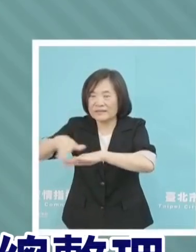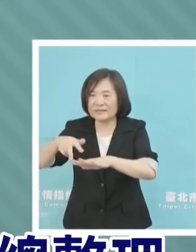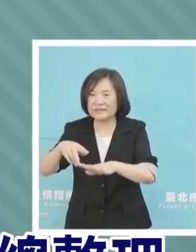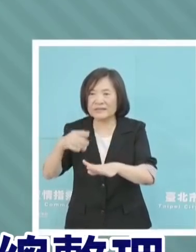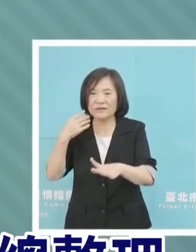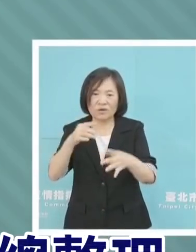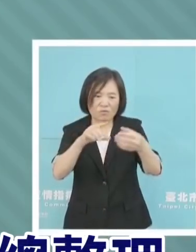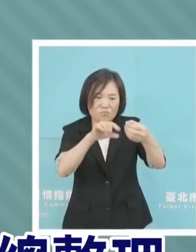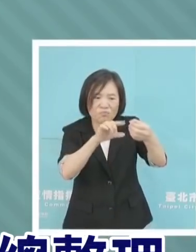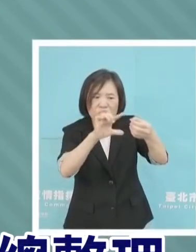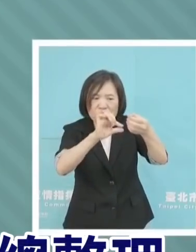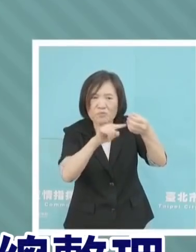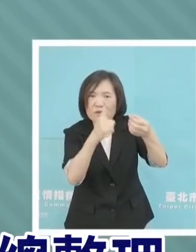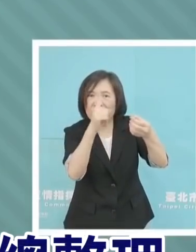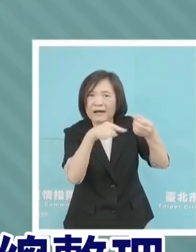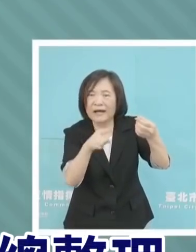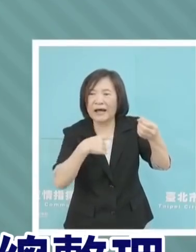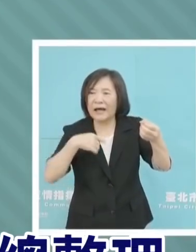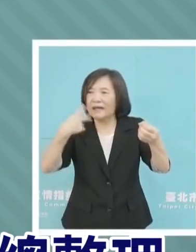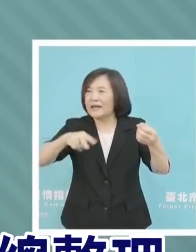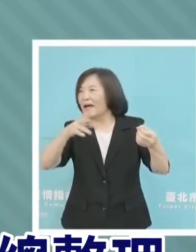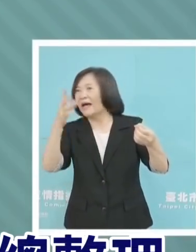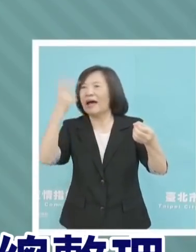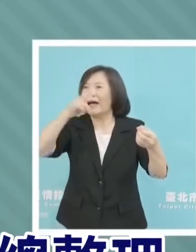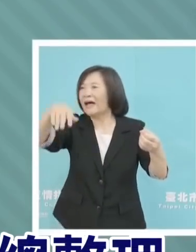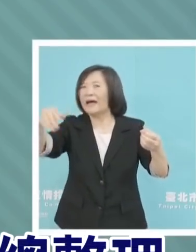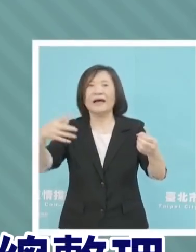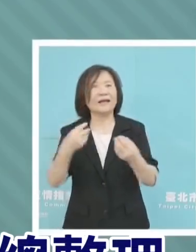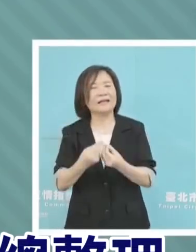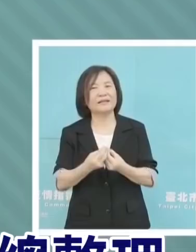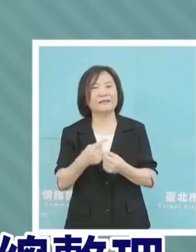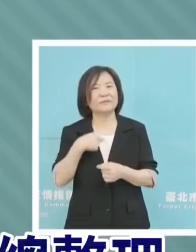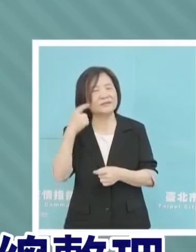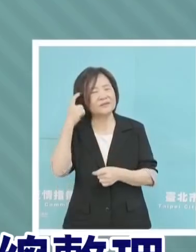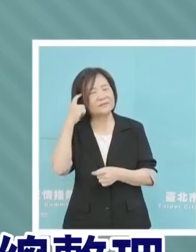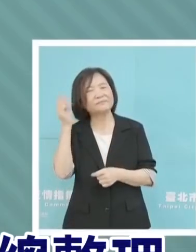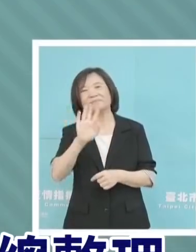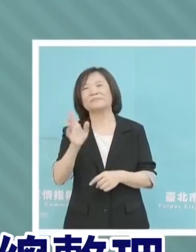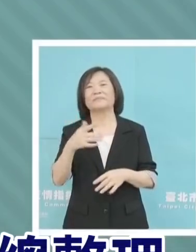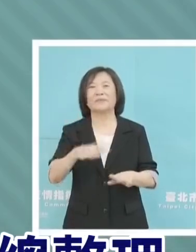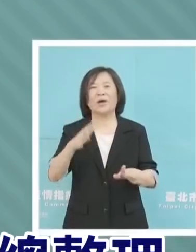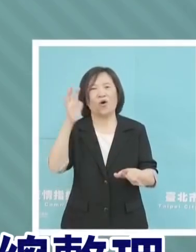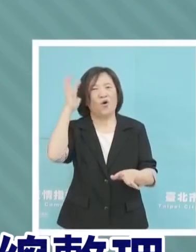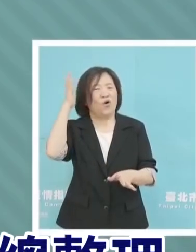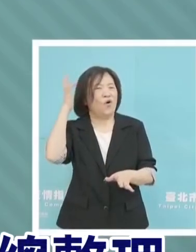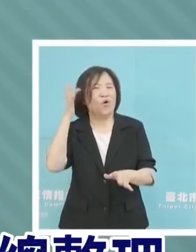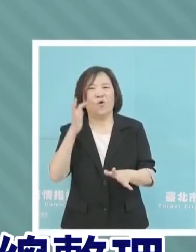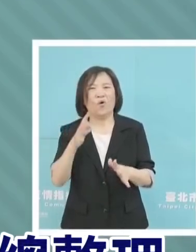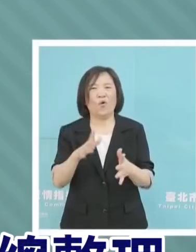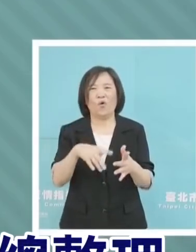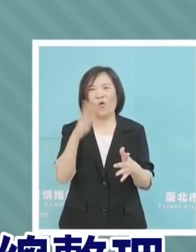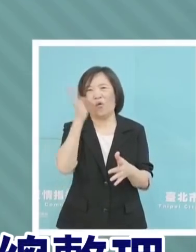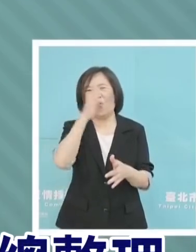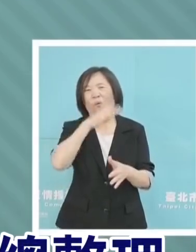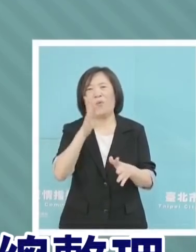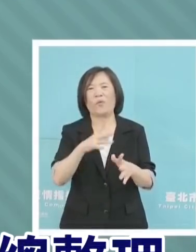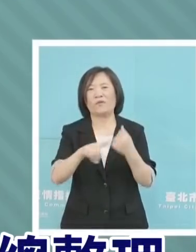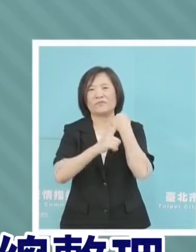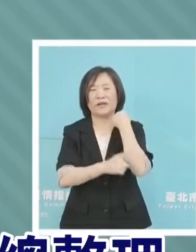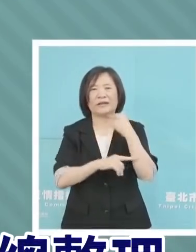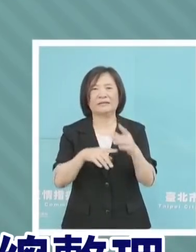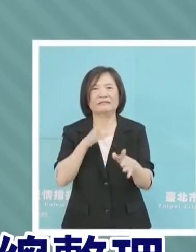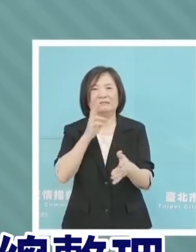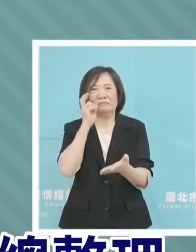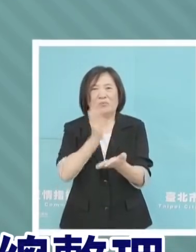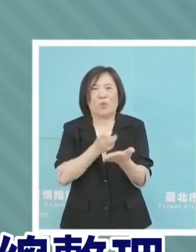常常说在一个社会里面，你知道不要用那个这样繁文缛节那个很死的华丽把一切